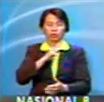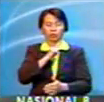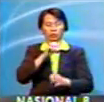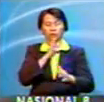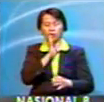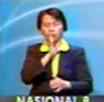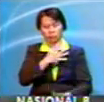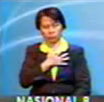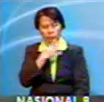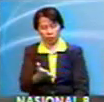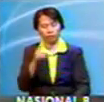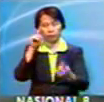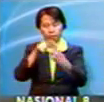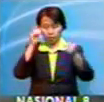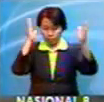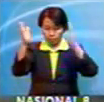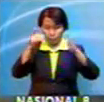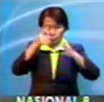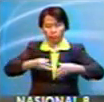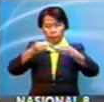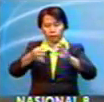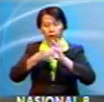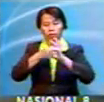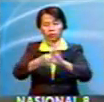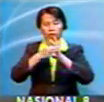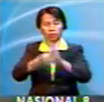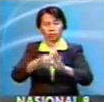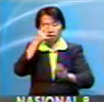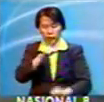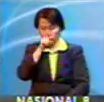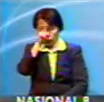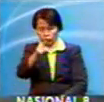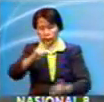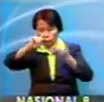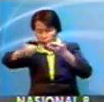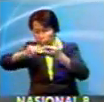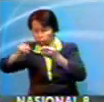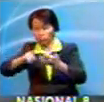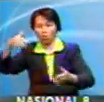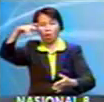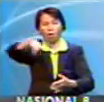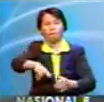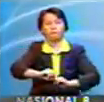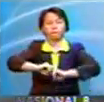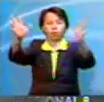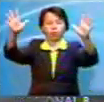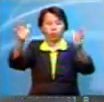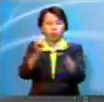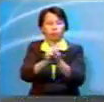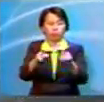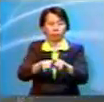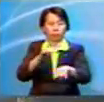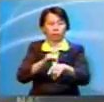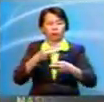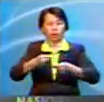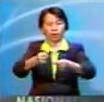menyatakan komitmen kepada Malaysia untuk memberi kerjasama bagi memastikan penyiasatan tragedi MH17 berlangsung